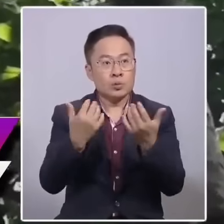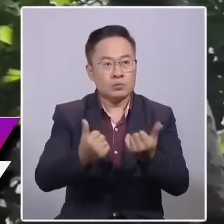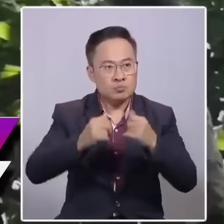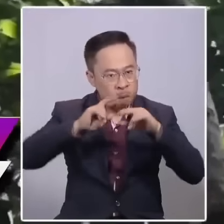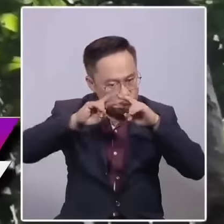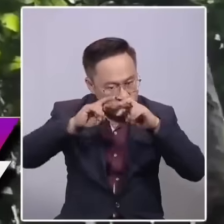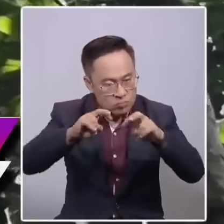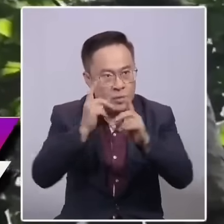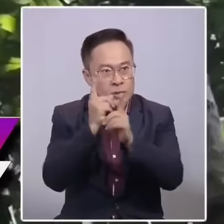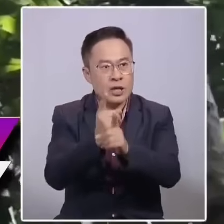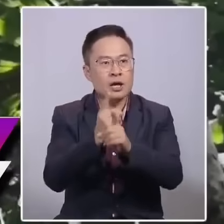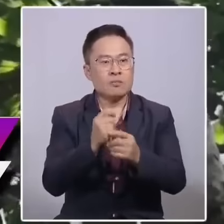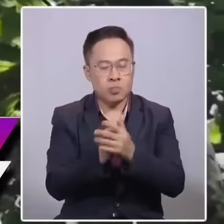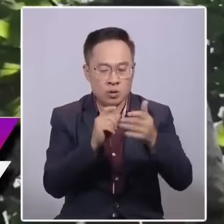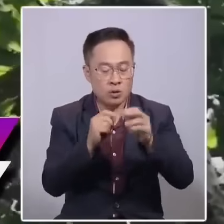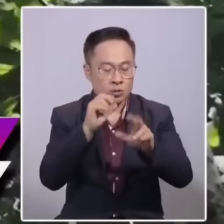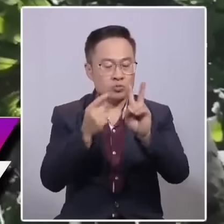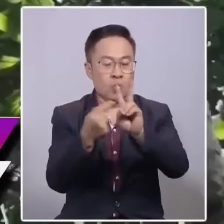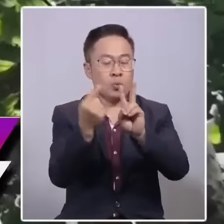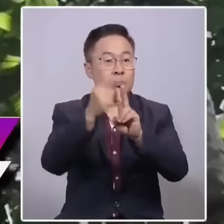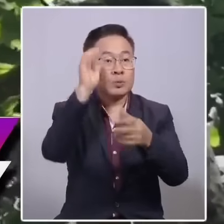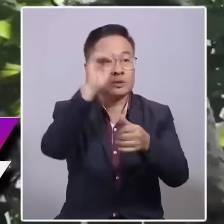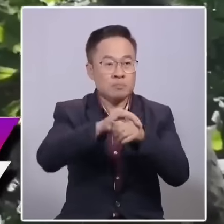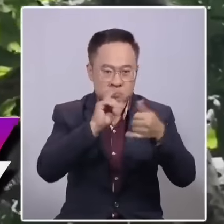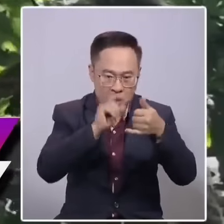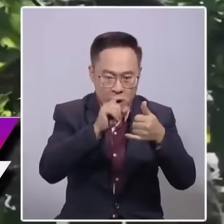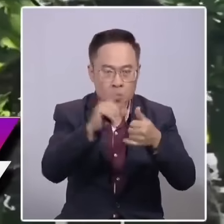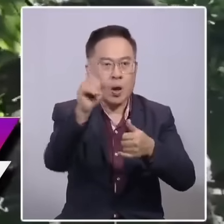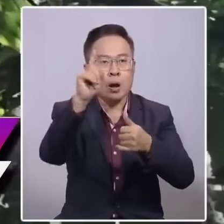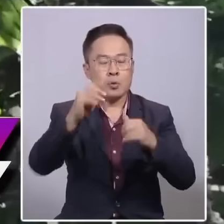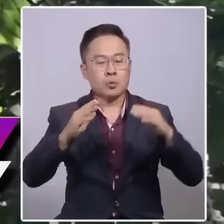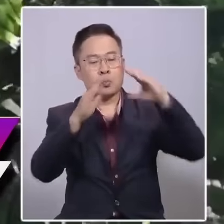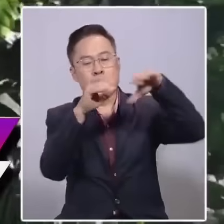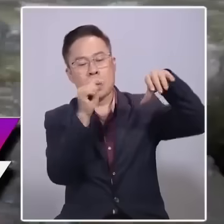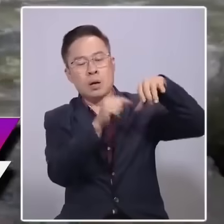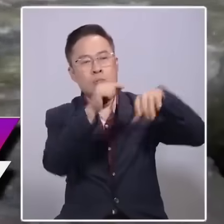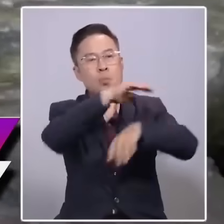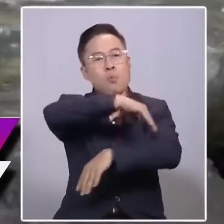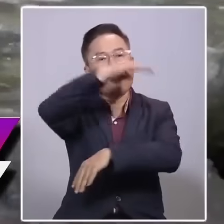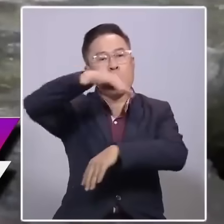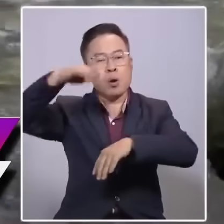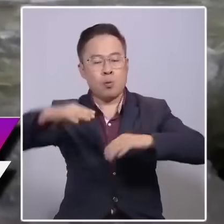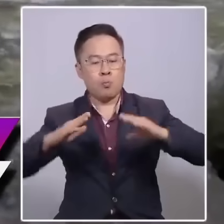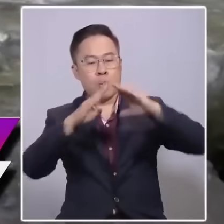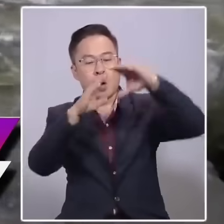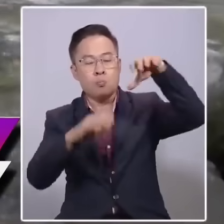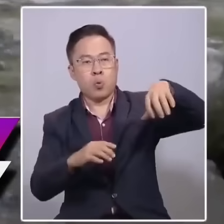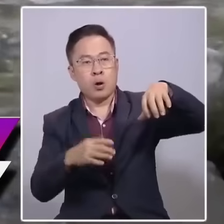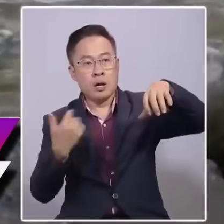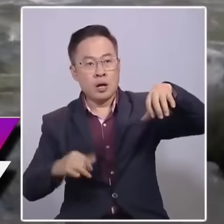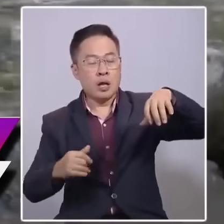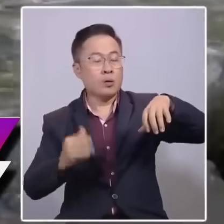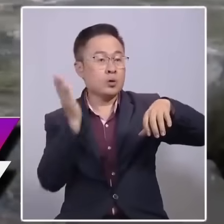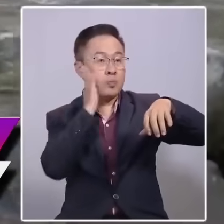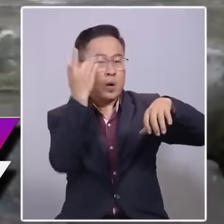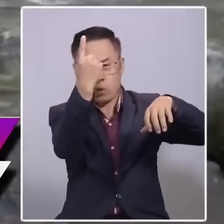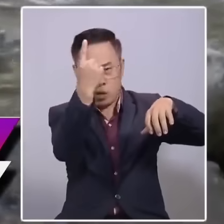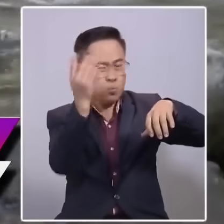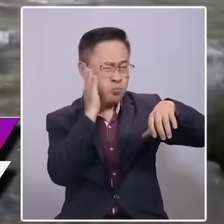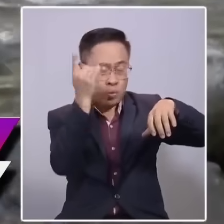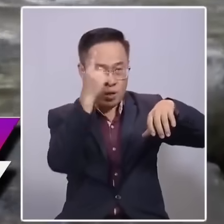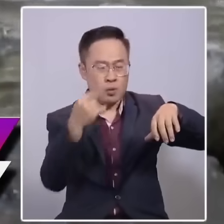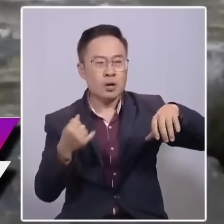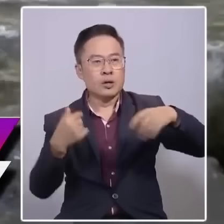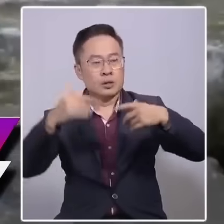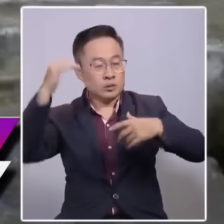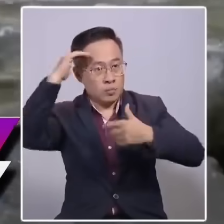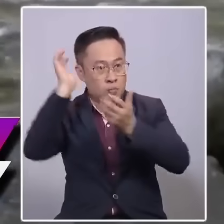ล่าจนไปมีการปะทะกันกับเจ้าหน้าที่บนเพื่อเขาบรรทัดแต่เสี่ยแป้งนาโหนดต้องบอกว่าว่าเหนียวมากหนีไปได้นะฮะหลัง